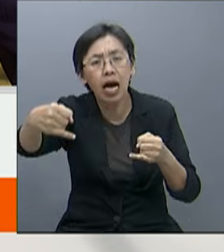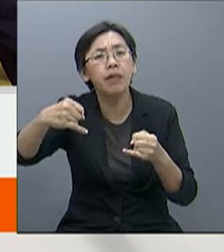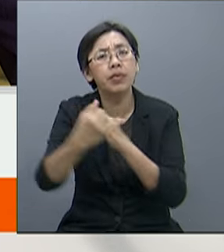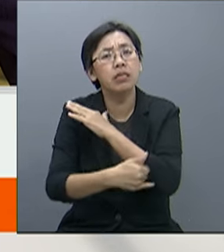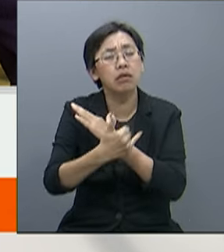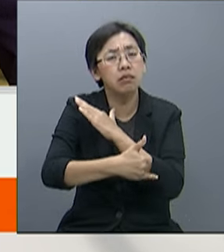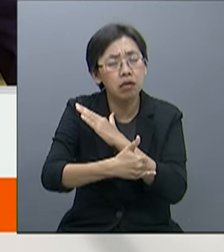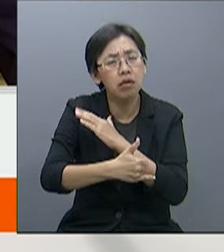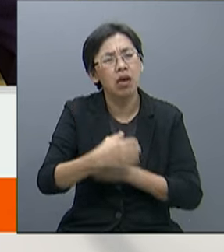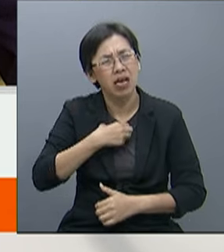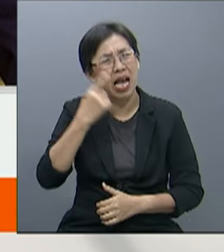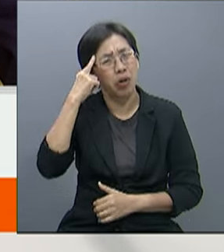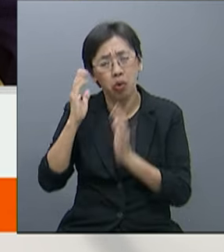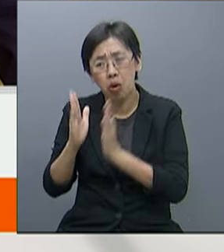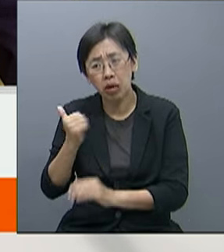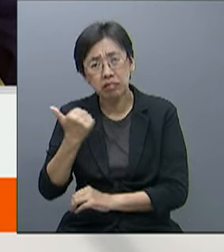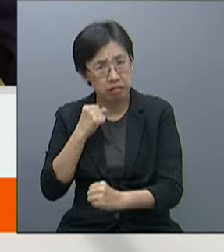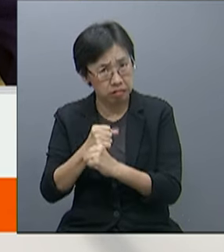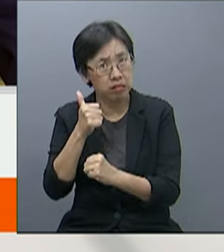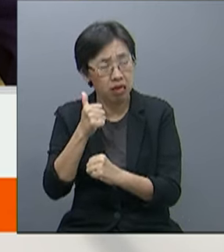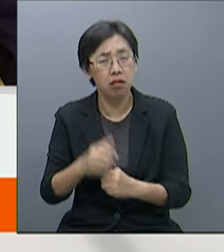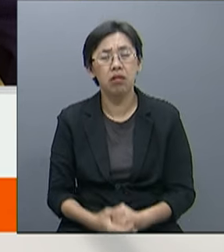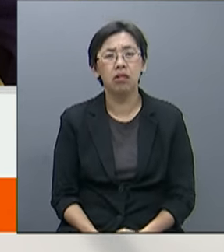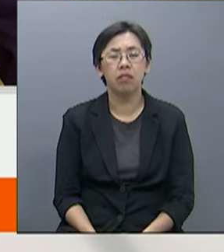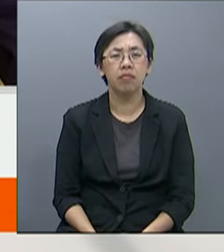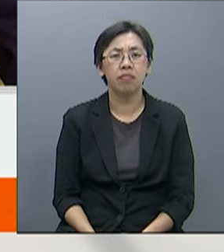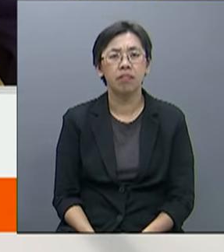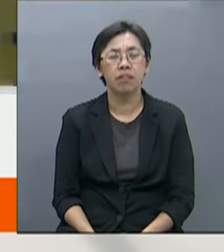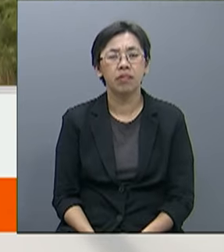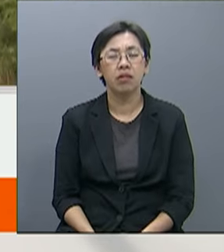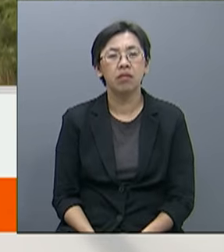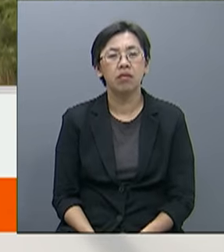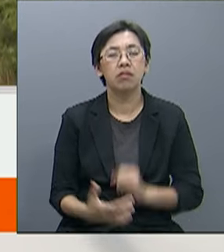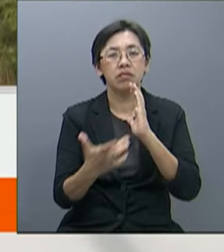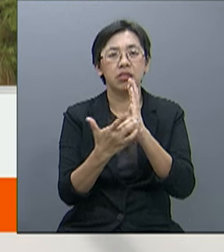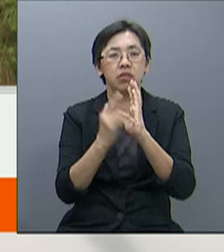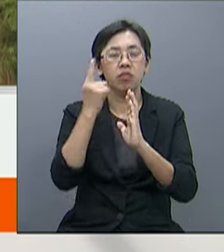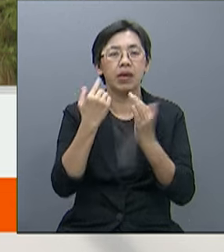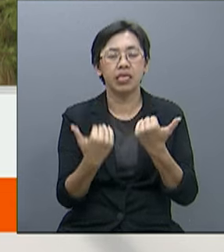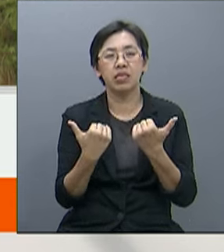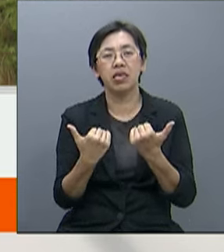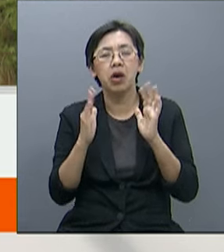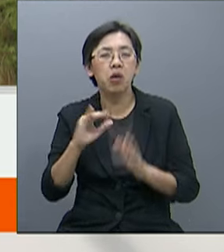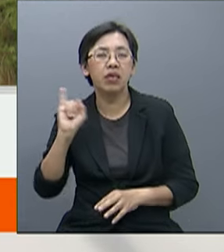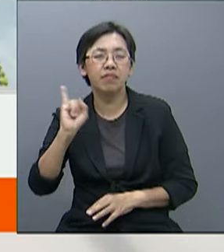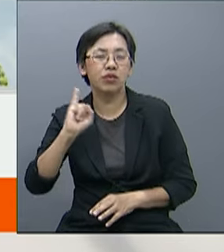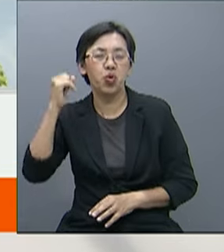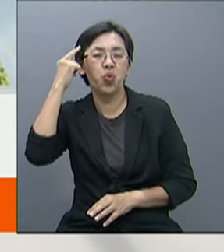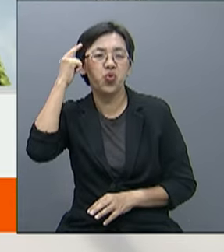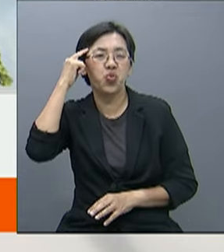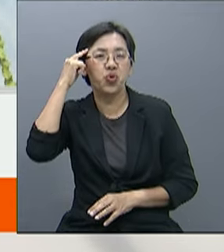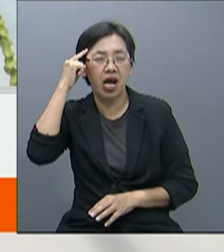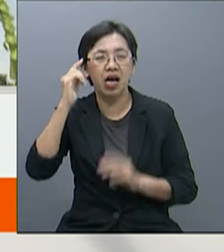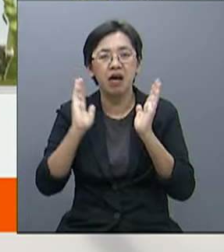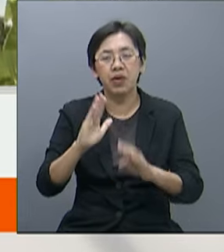นะคะตรงนี้อยากจะขอความรู้สักหน่อยนะคะ ด้วยเทคโนโลยีนะครับสมัยนี้เนี่ยผู้ไม่หวังดีเนี่ยเขาก็จะไปเช่า